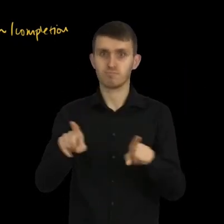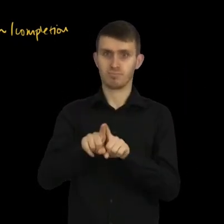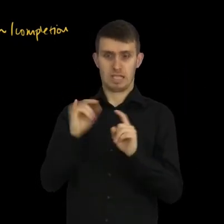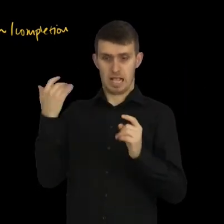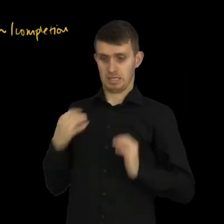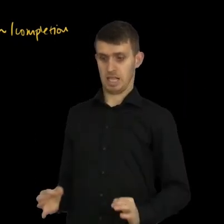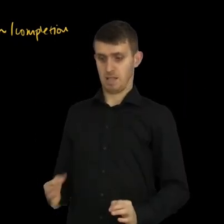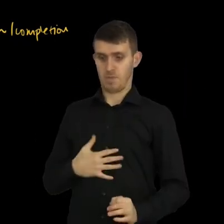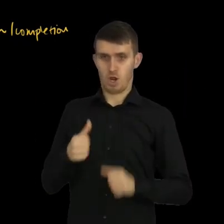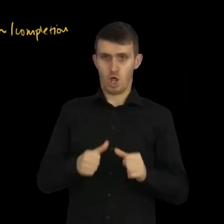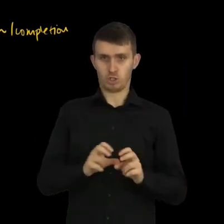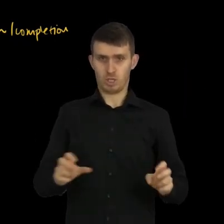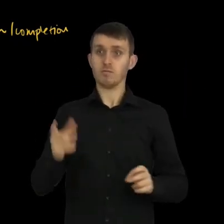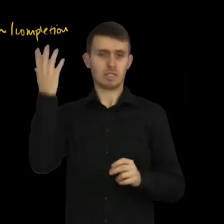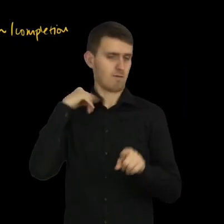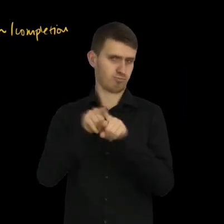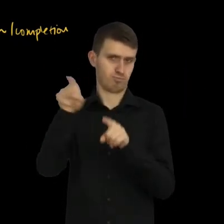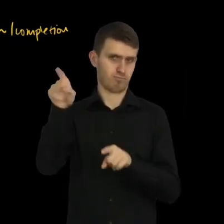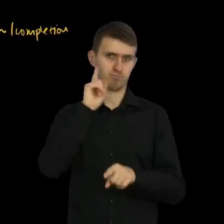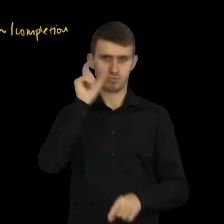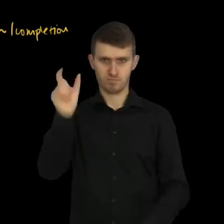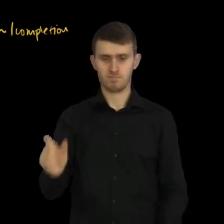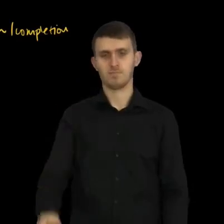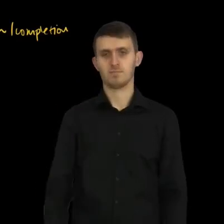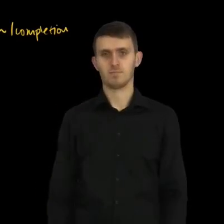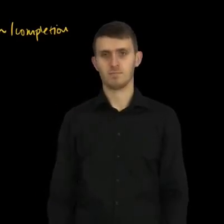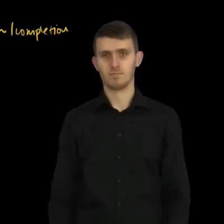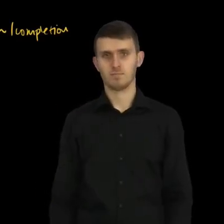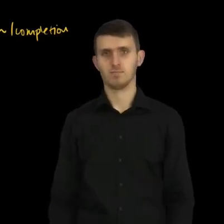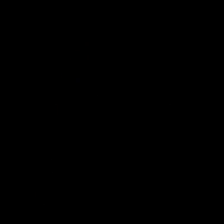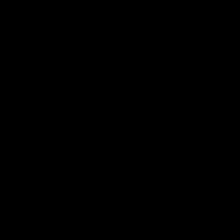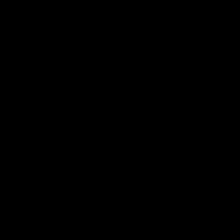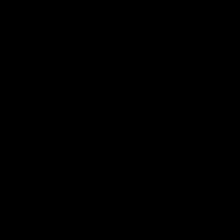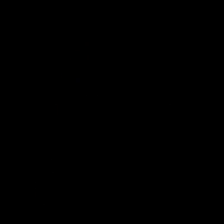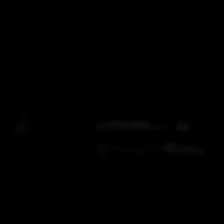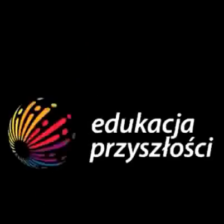zadań a więc tak samo jak myślą o niej współcześnie matematycy